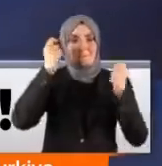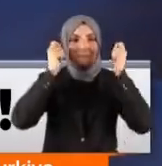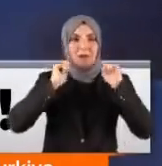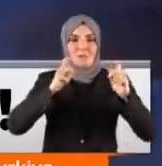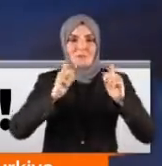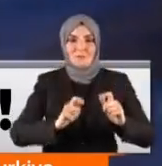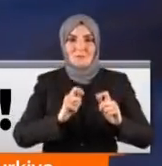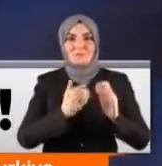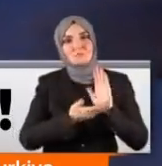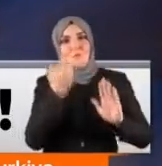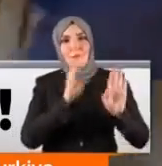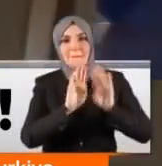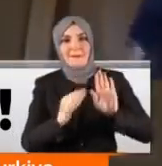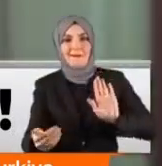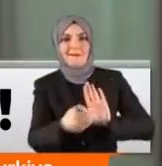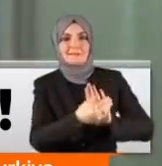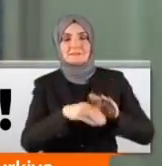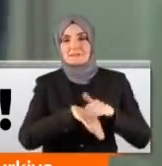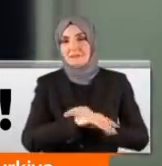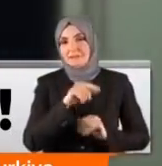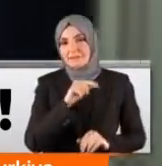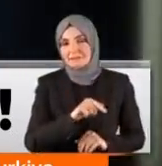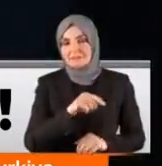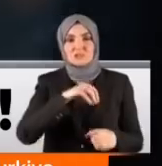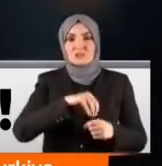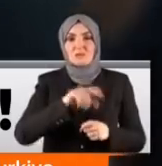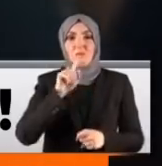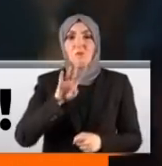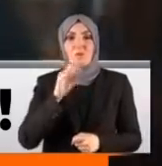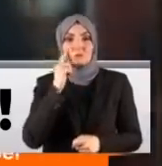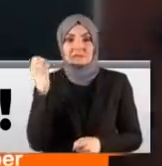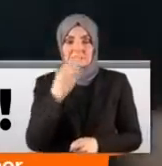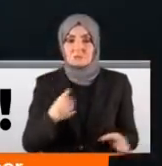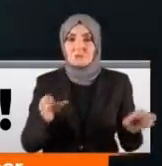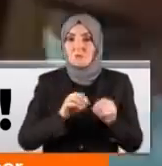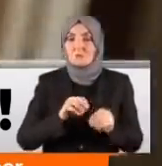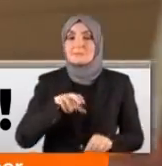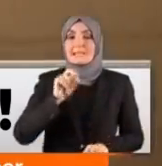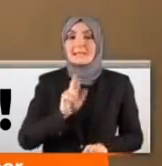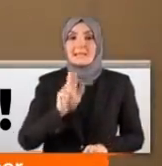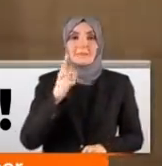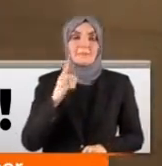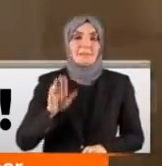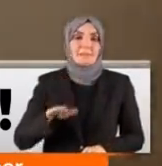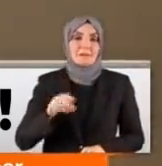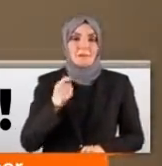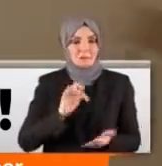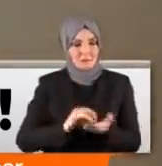15 kaşık yok içerideki 14 kişiyi 87 bin lira ceza kesildi